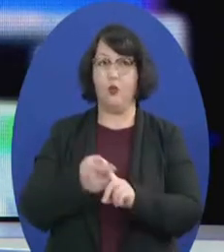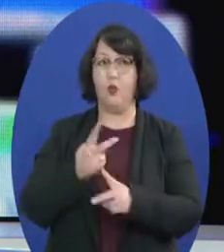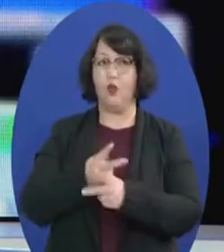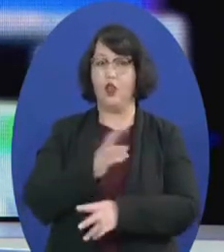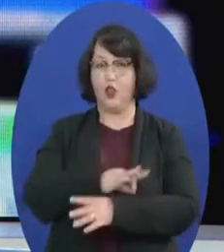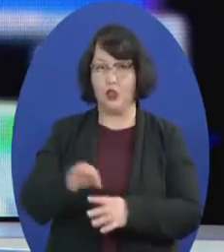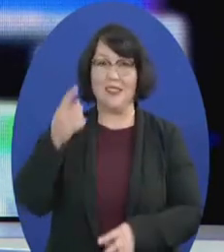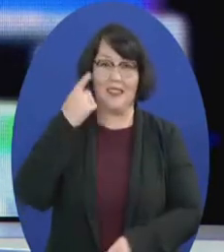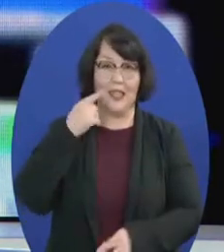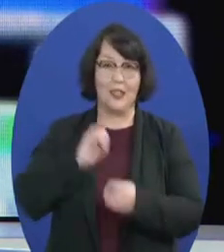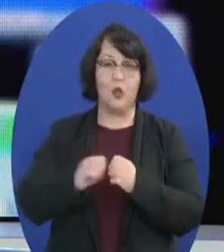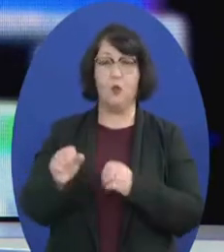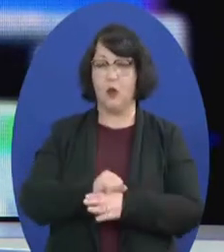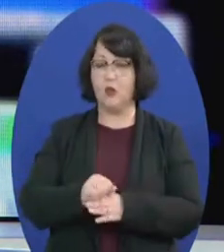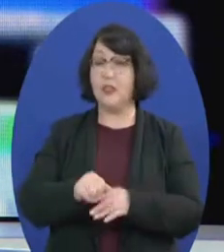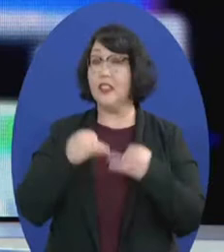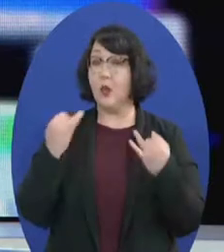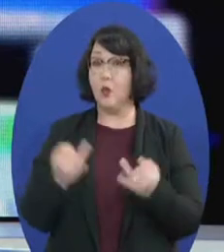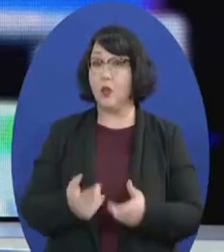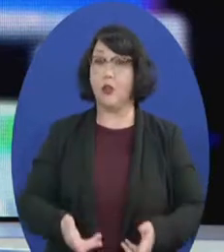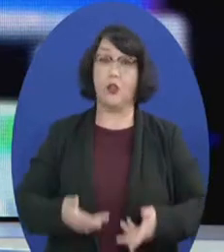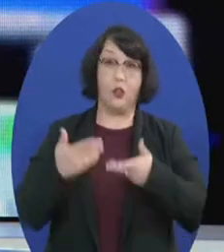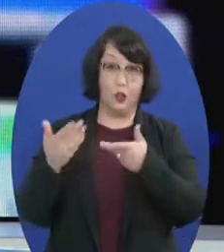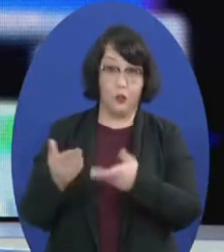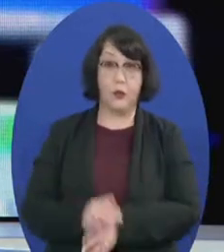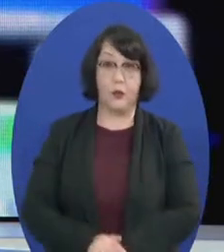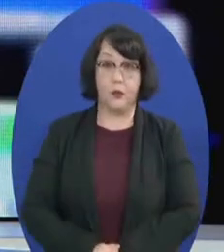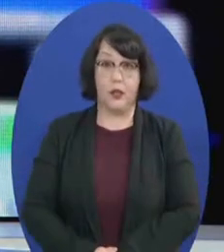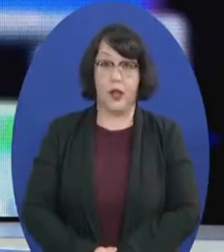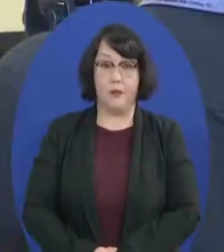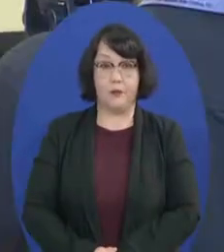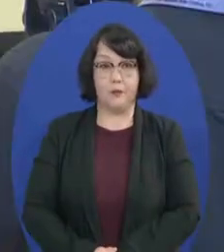холбогдох хуулийн төслийг санаачлан боловсруулж улсын хурлд өргөн мэдвэллээ.